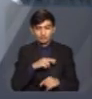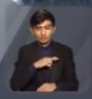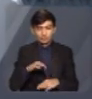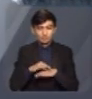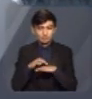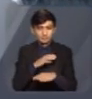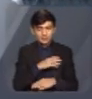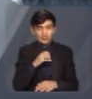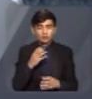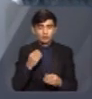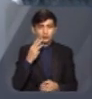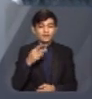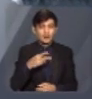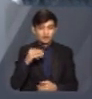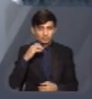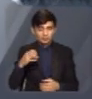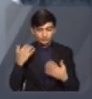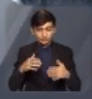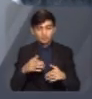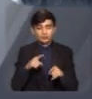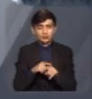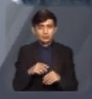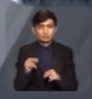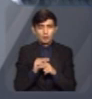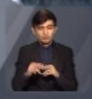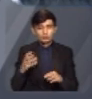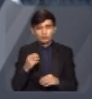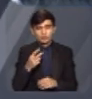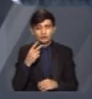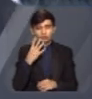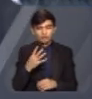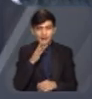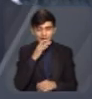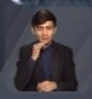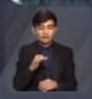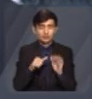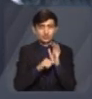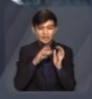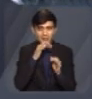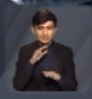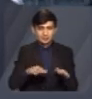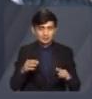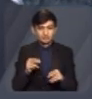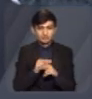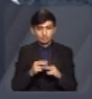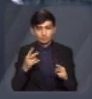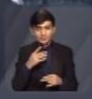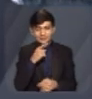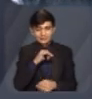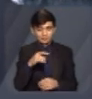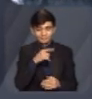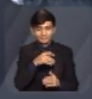еще через два часа медицинская помощь срочно понадобилось детям 4 и 6 лет из-за этого же